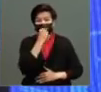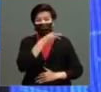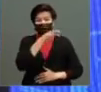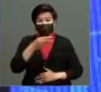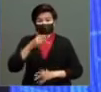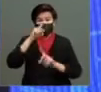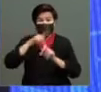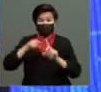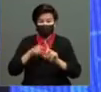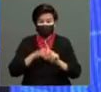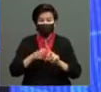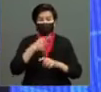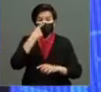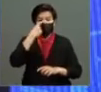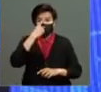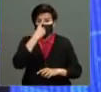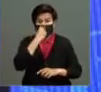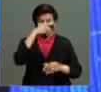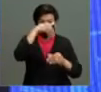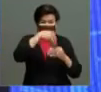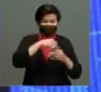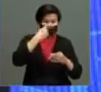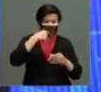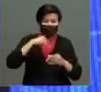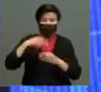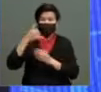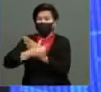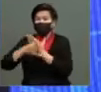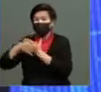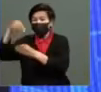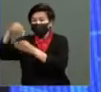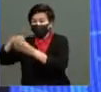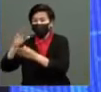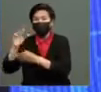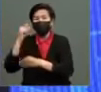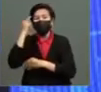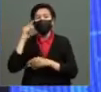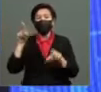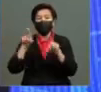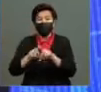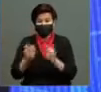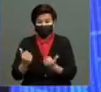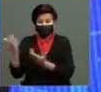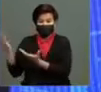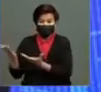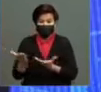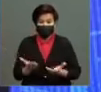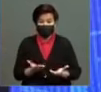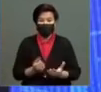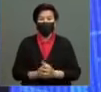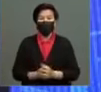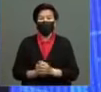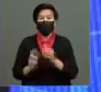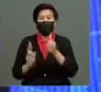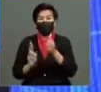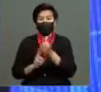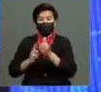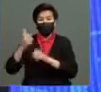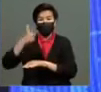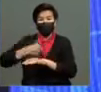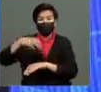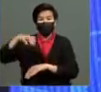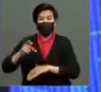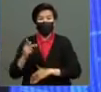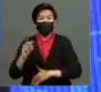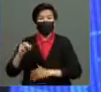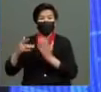ในประเทศไทยและที่อยู่ในต่างประเทศมีความเข้าใจที่ตรงกันนะคะเรียนเชิญทางท่านณัฐพนุนพคุณรองอธิบดีกรมสารนิ